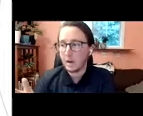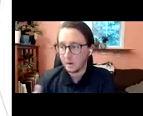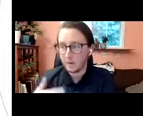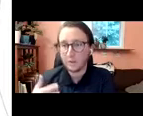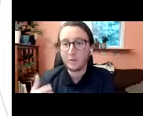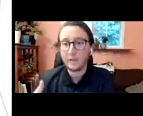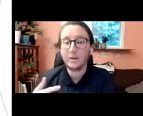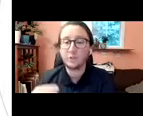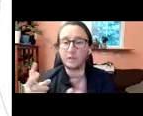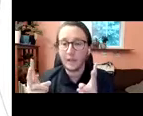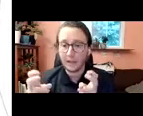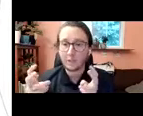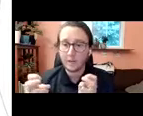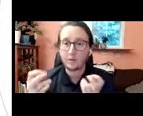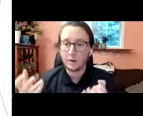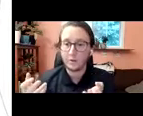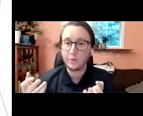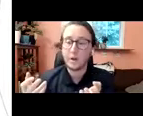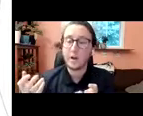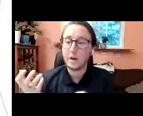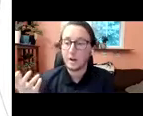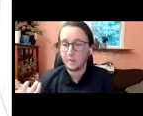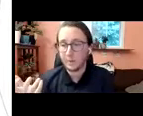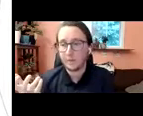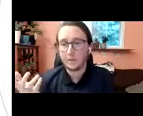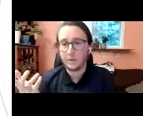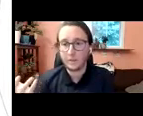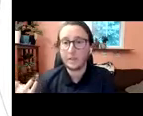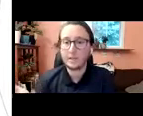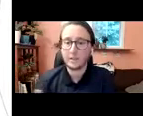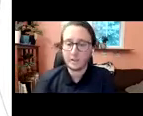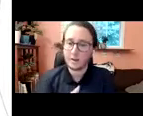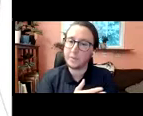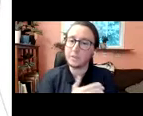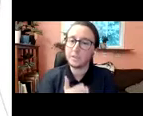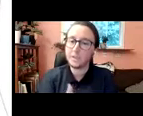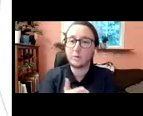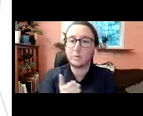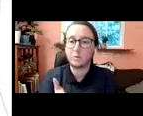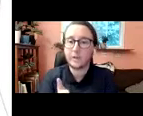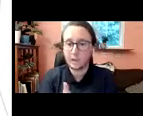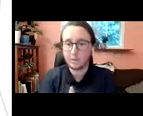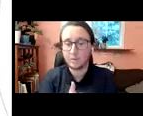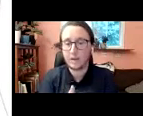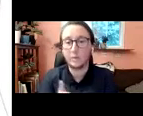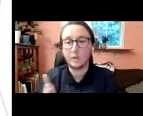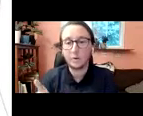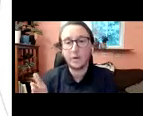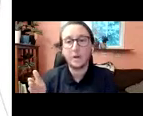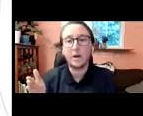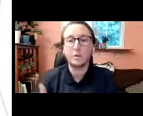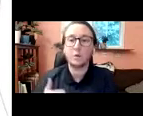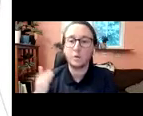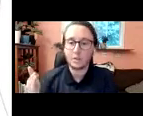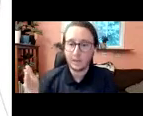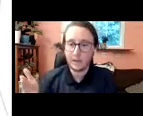des personnes trans. Cette clinique a commencé à remettre à plus arrière les